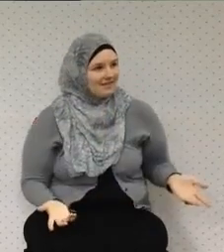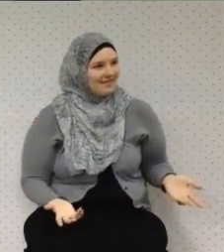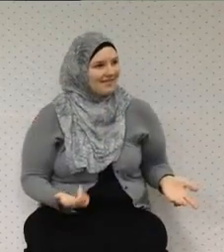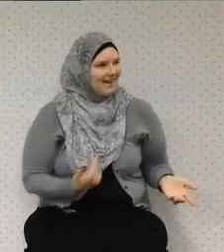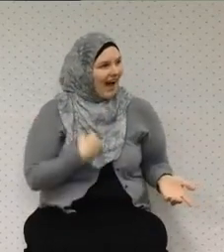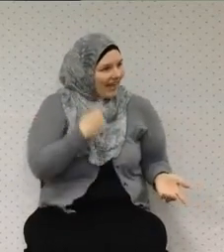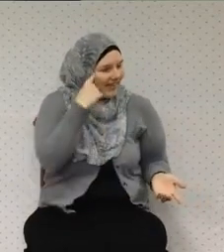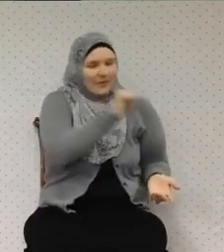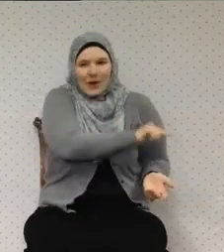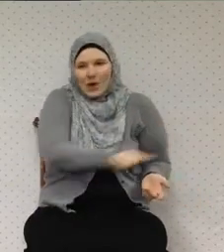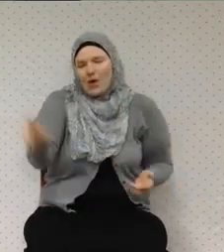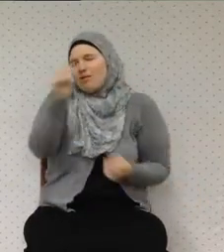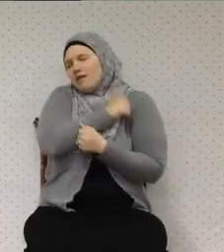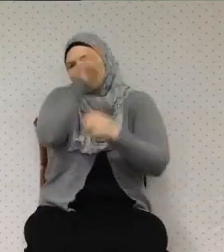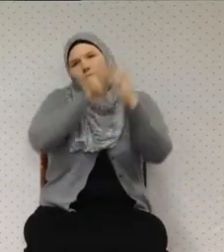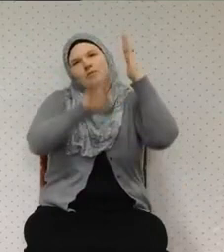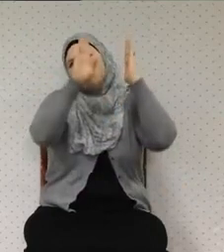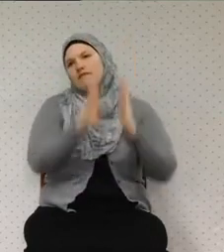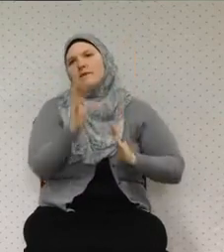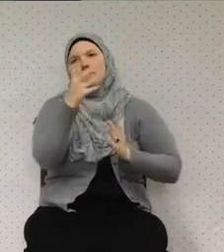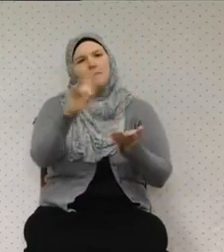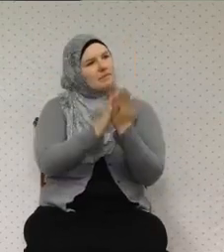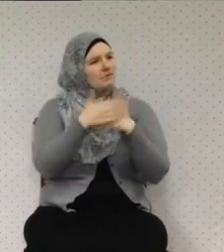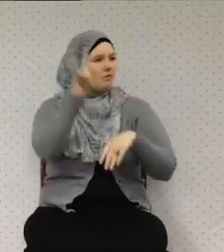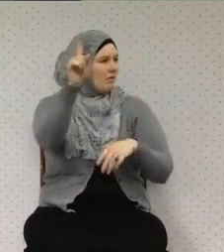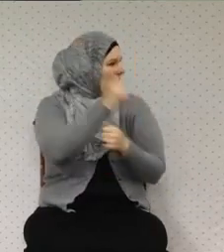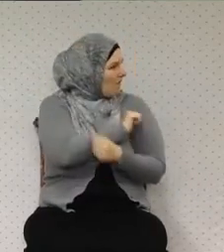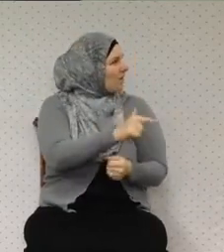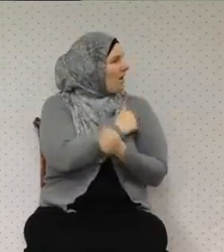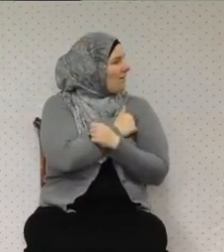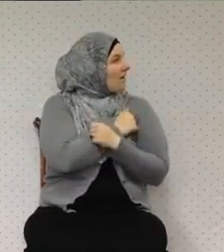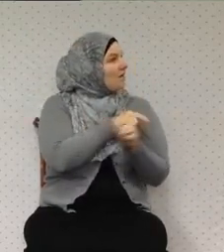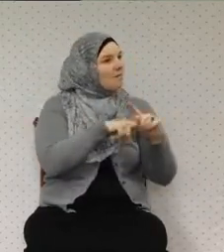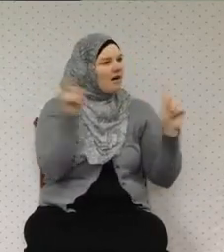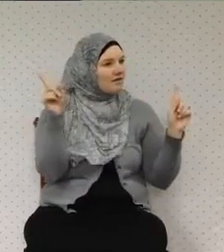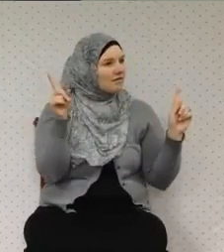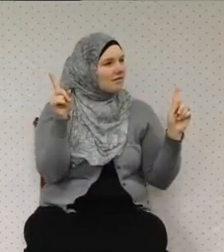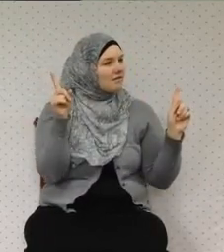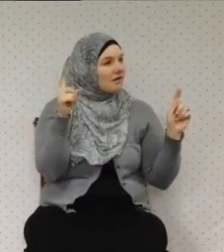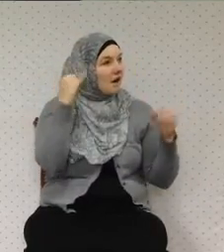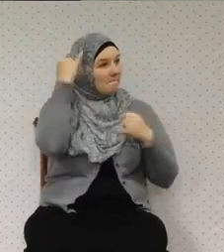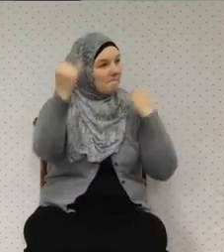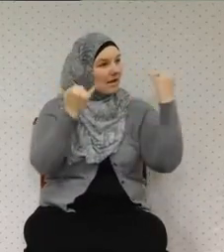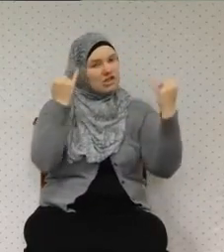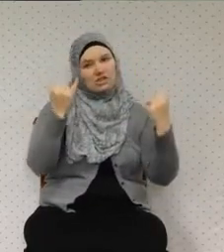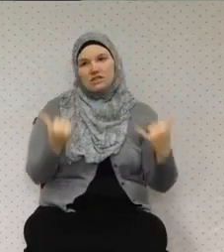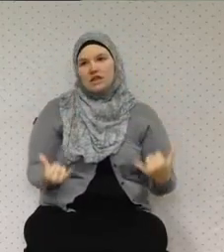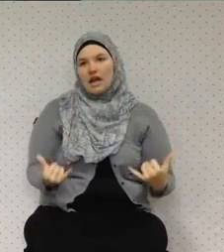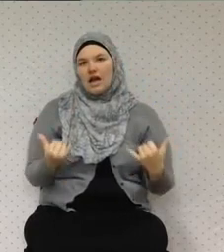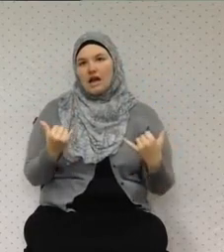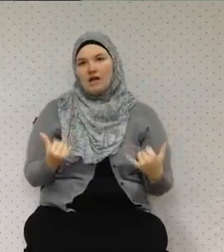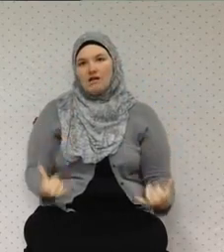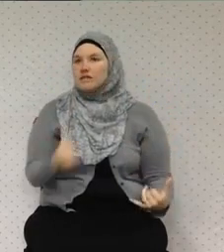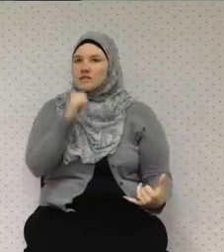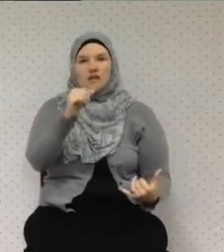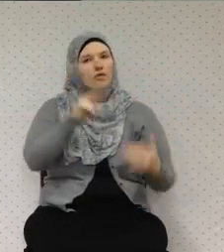I think we all love the Prophet ﷺ quite well. But imagine now, it